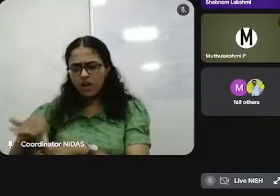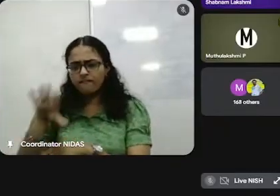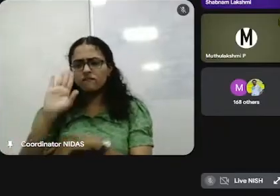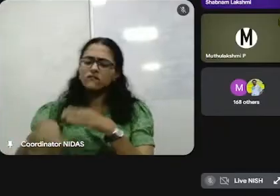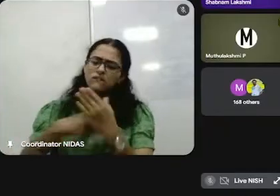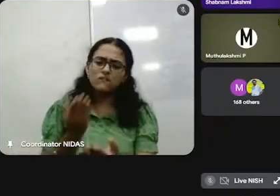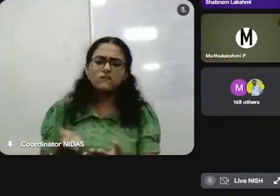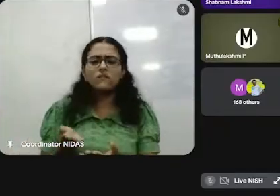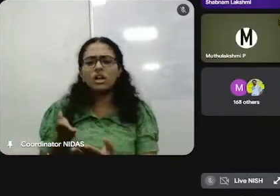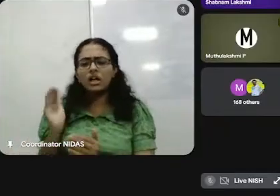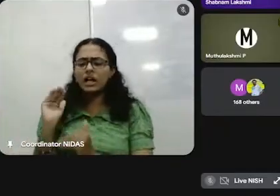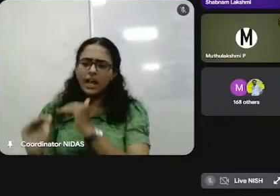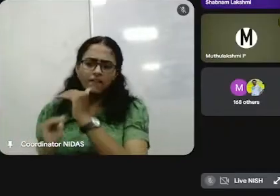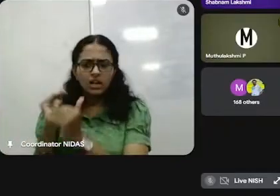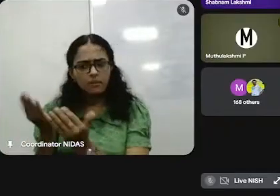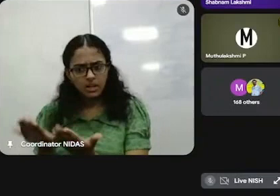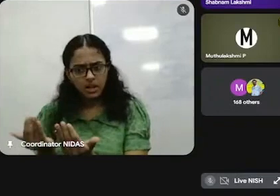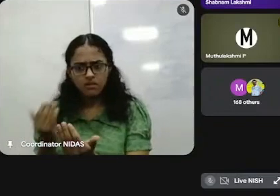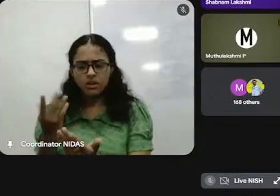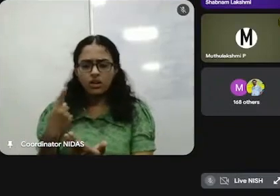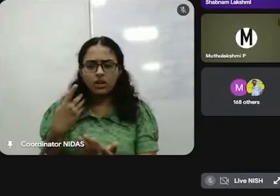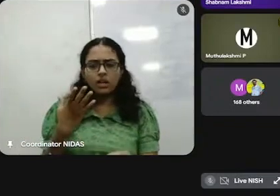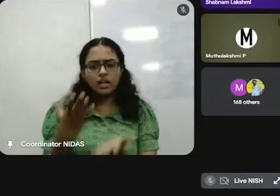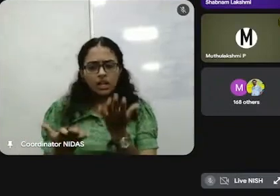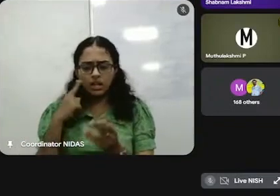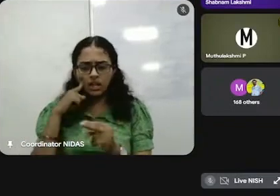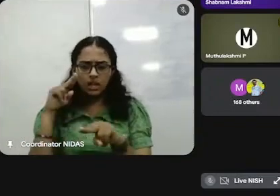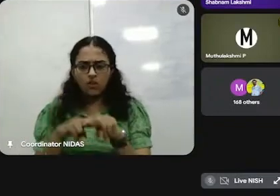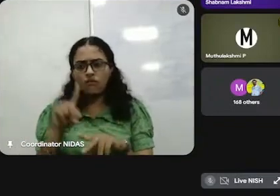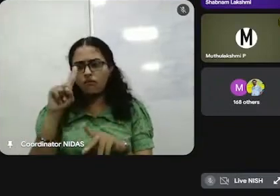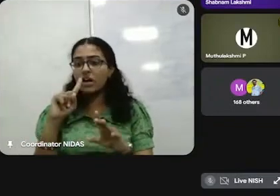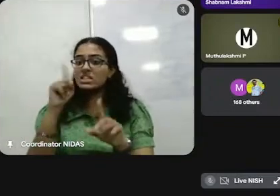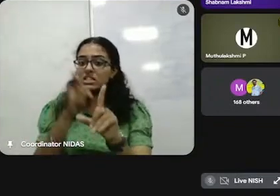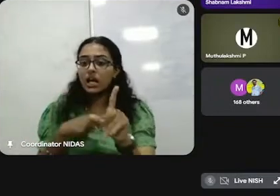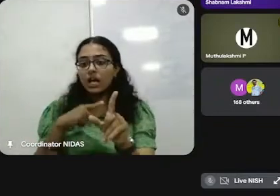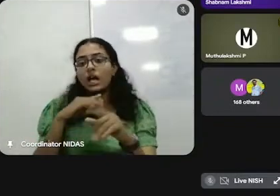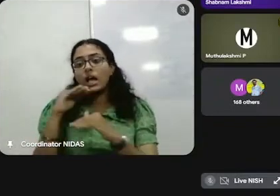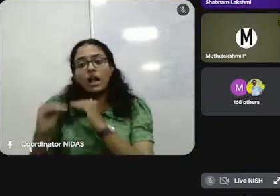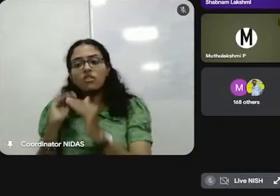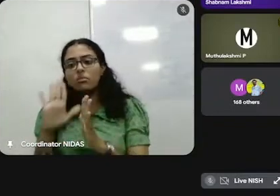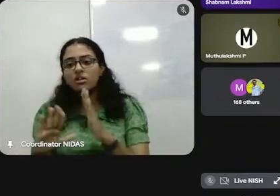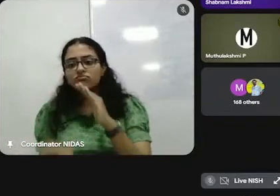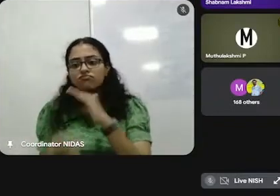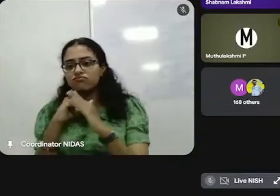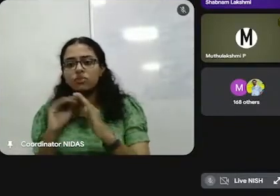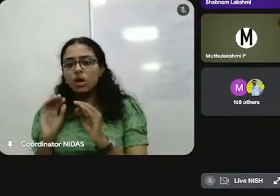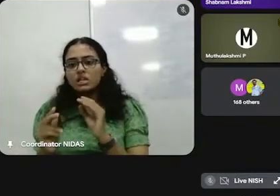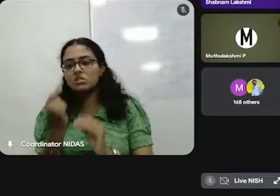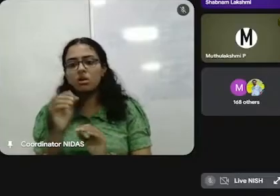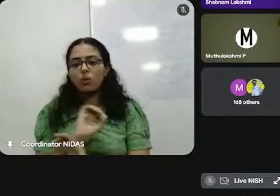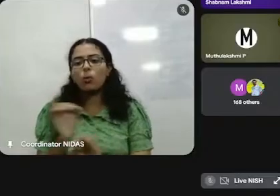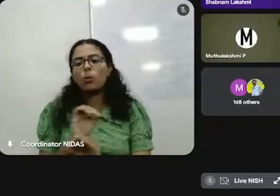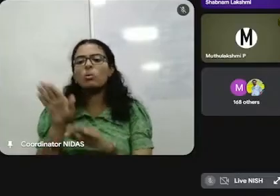നമ്മൾ ഇമ്പ്രൂവ്മെന്റ് വരുന്നത് ഇപ്പൊ ആദ്യത്തെ വർഷം നമ്മൾ തെറപ്പി എടുക്കുമ്പം വരുന്ന ഇമ്പ്രൂവ്മെന്റിന്റെ സ്പീഡിലായിരിക്കില്ല 10 വർഷത്തിന് ശേഷം